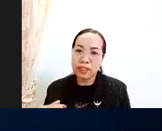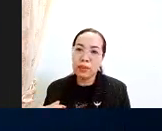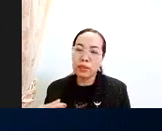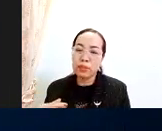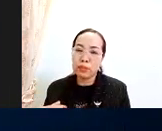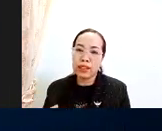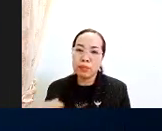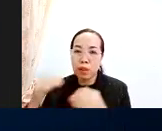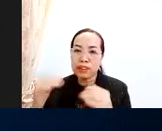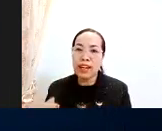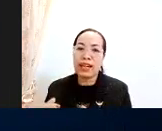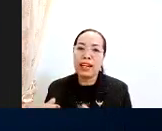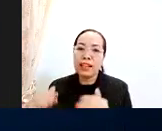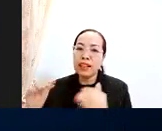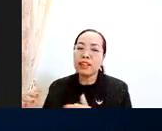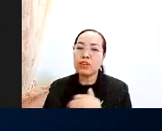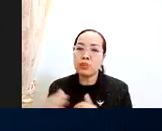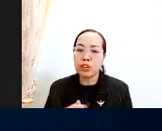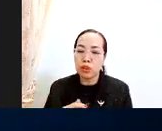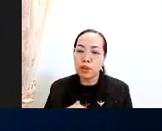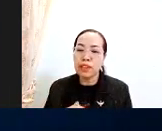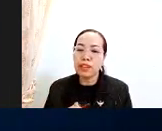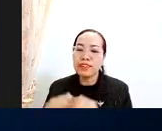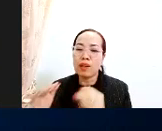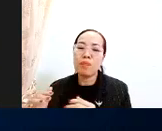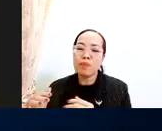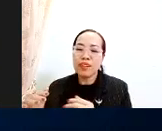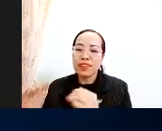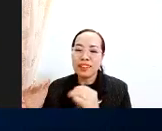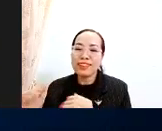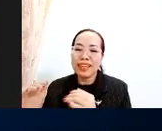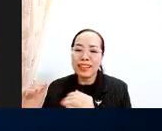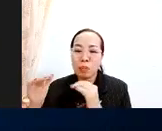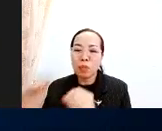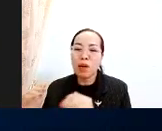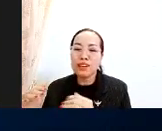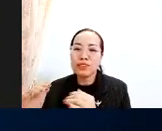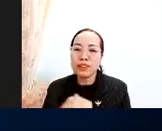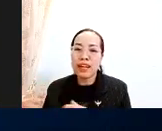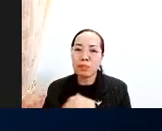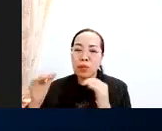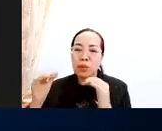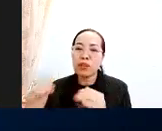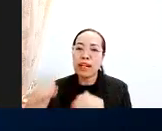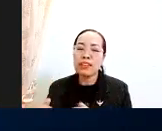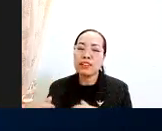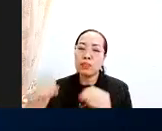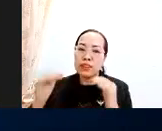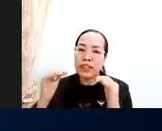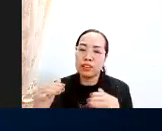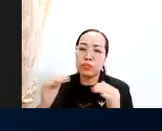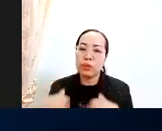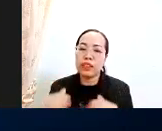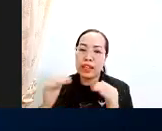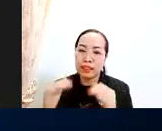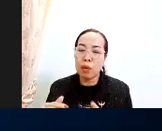đang hai đẹp vời nhóm chân nánh bọn tai nơi khăn ông chùm nuôi tô mí nhóm trời tai công khoa rương tôi tai pru cô đai nhóm chia